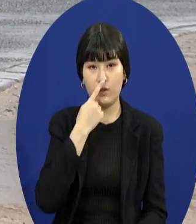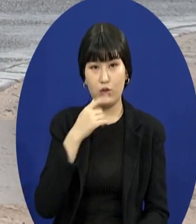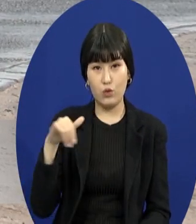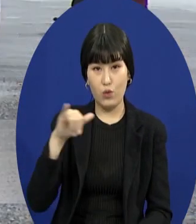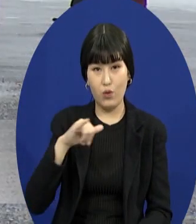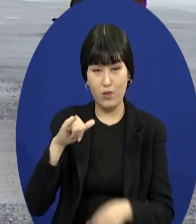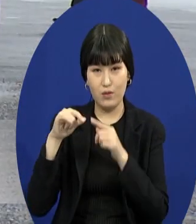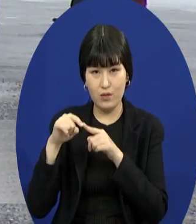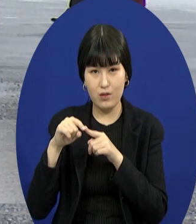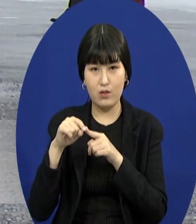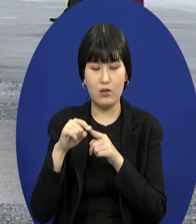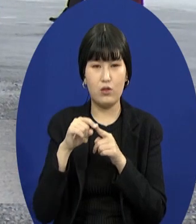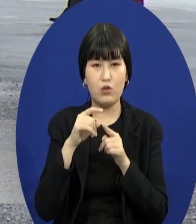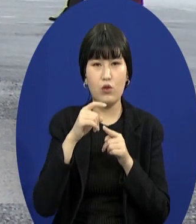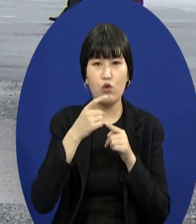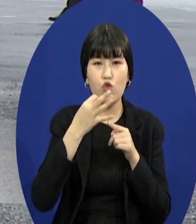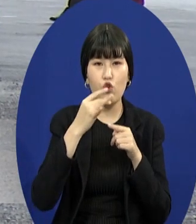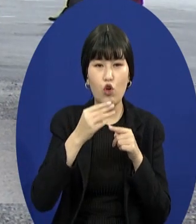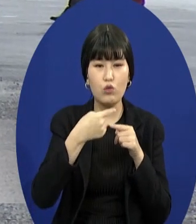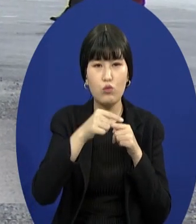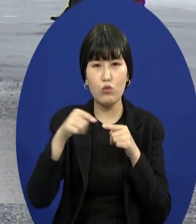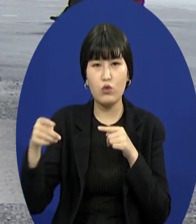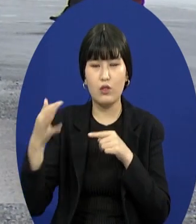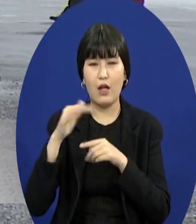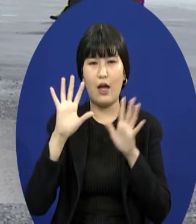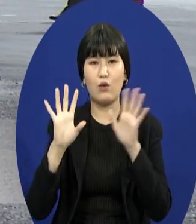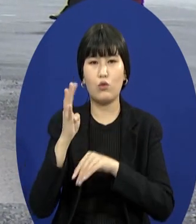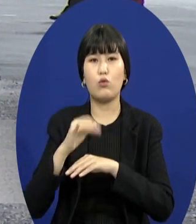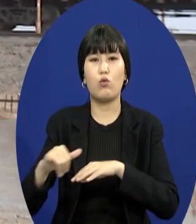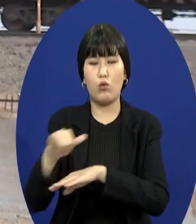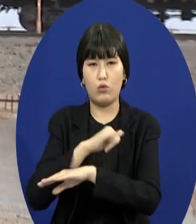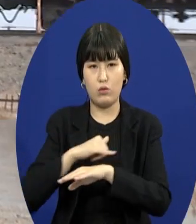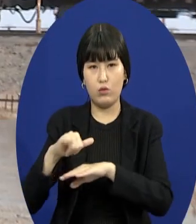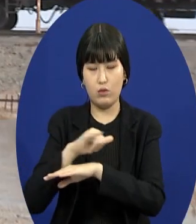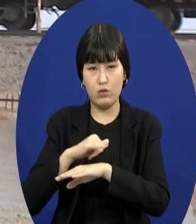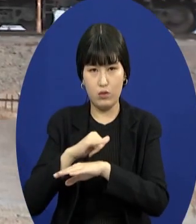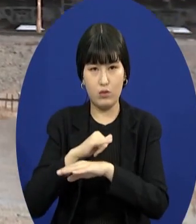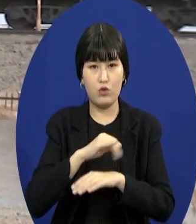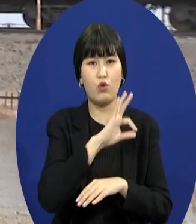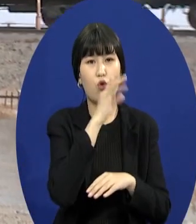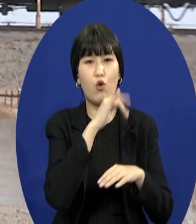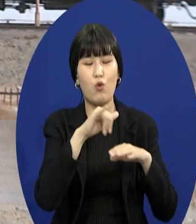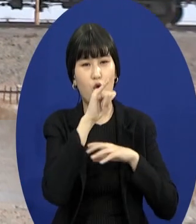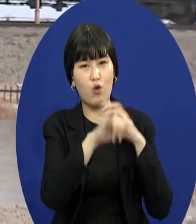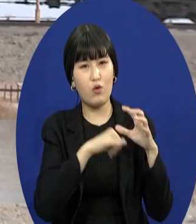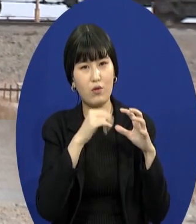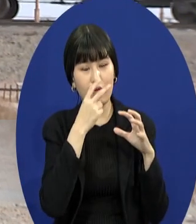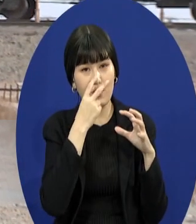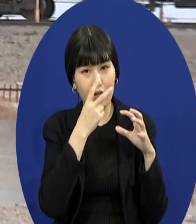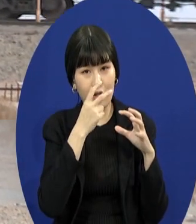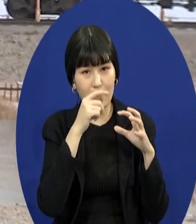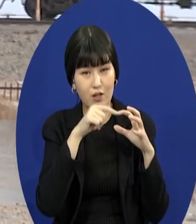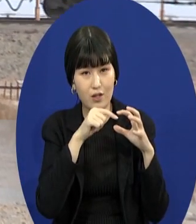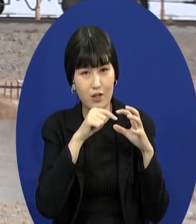хил залгадаг. Дэлхийн улс орнууд дельта хөлбөртэй нүүр тулж хатуу өлөрөөгөө сулруулж байгаа ч хятад улс эсрэгээрээ халдварын тохиоллыг зэро буюу